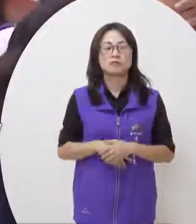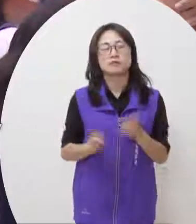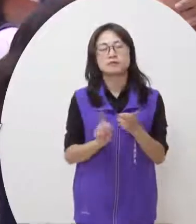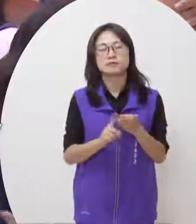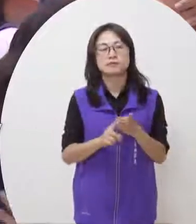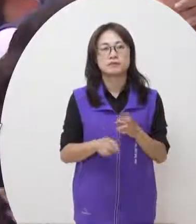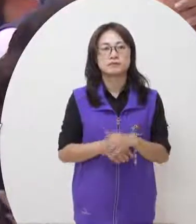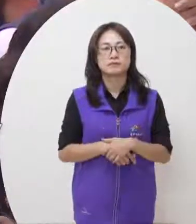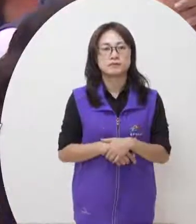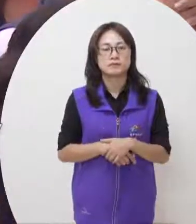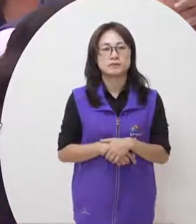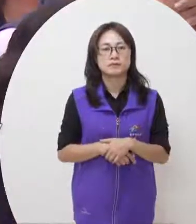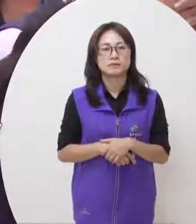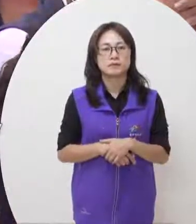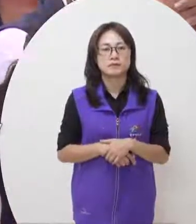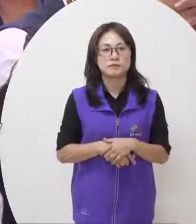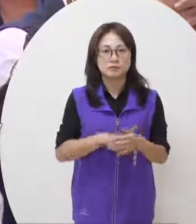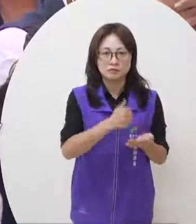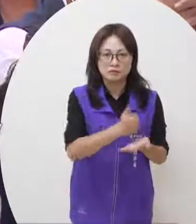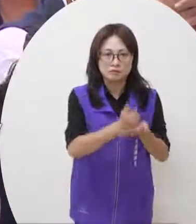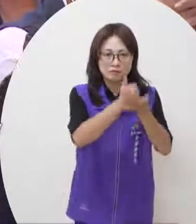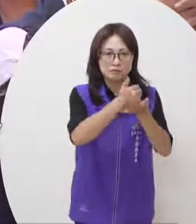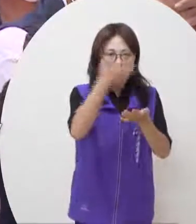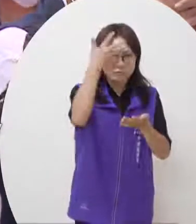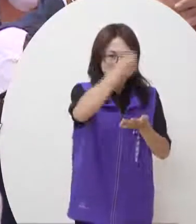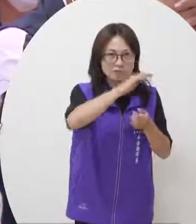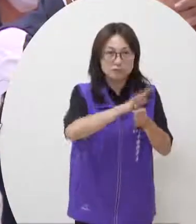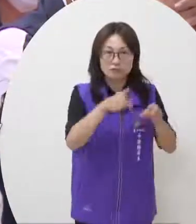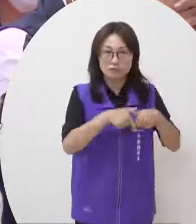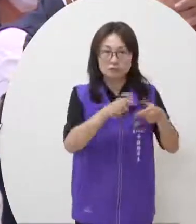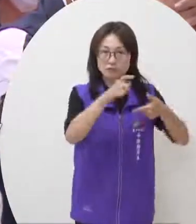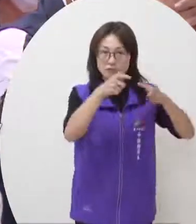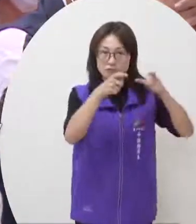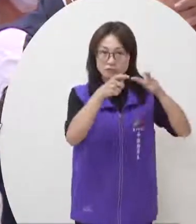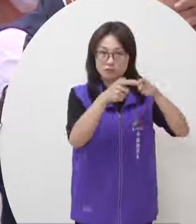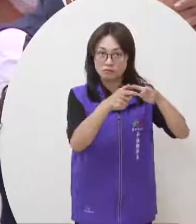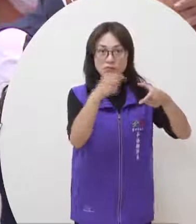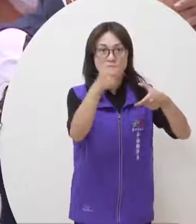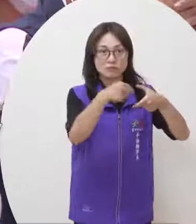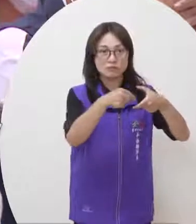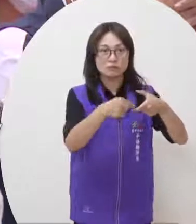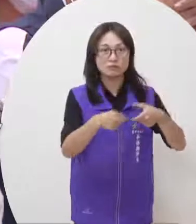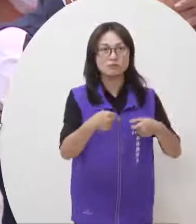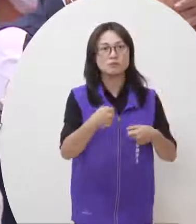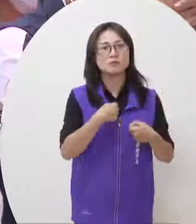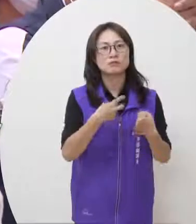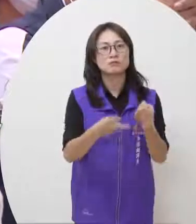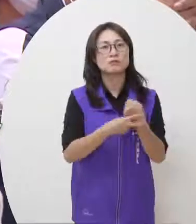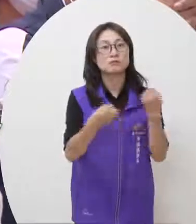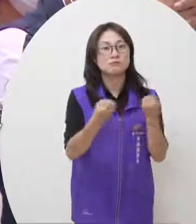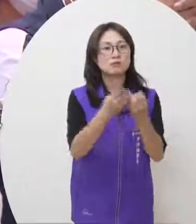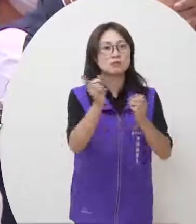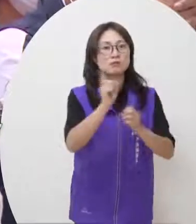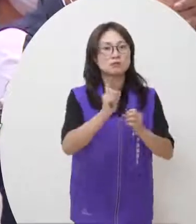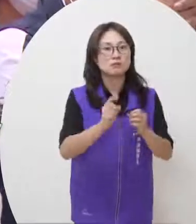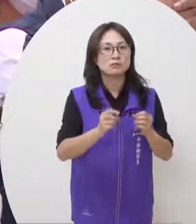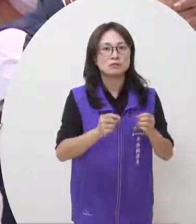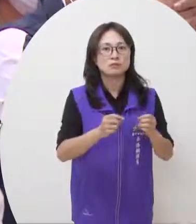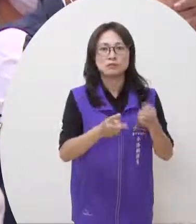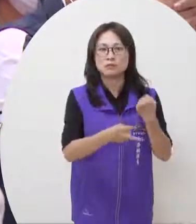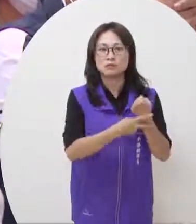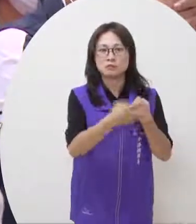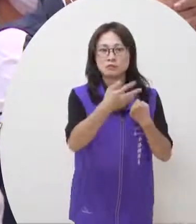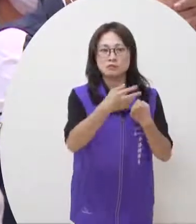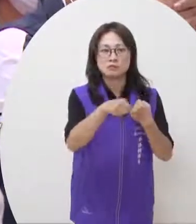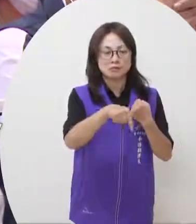题，敬老爱心卡，我们本里有发生这个事情，我们的长辈来跳脚。